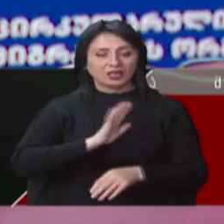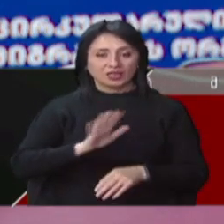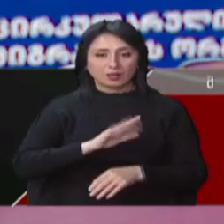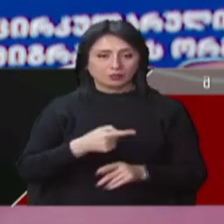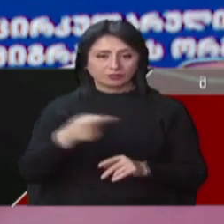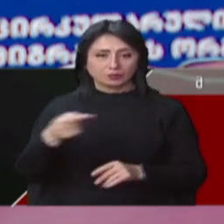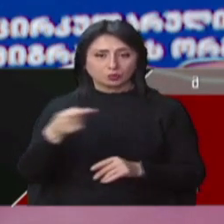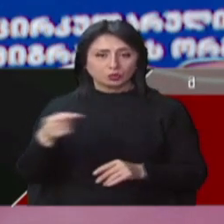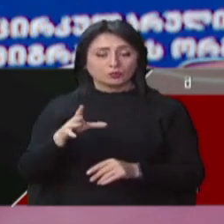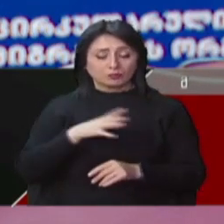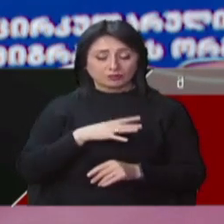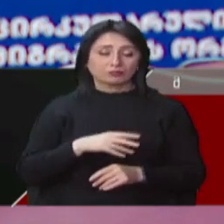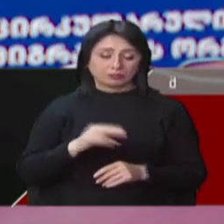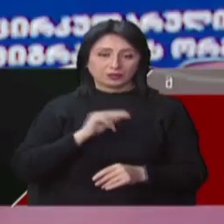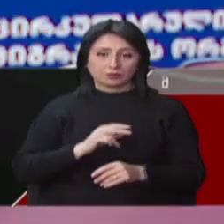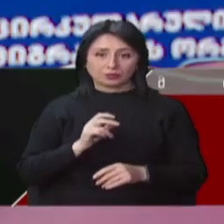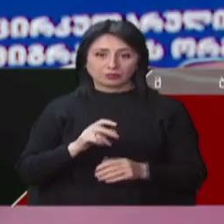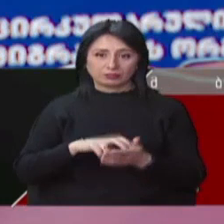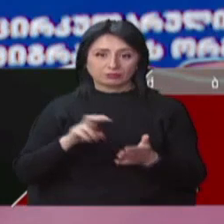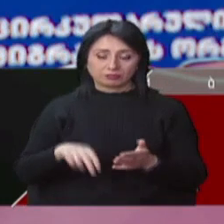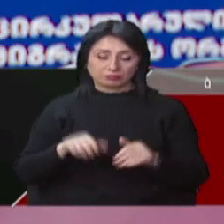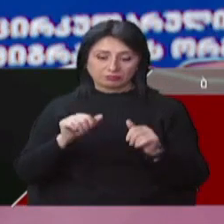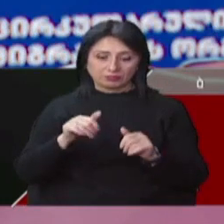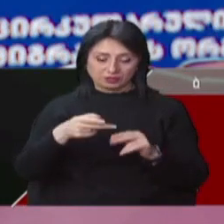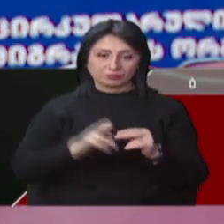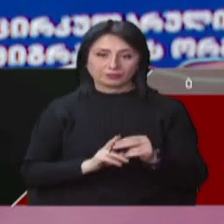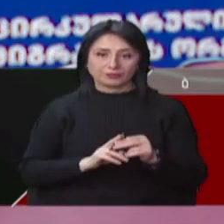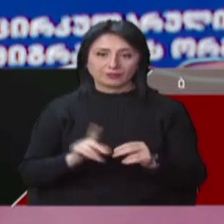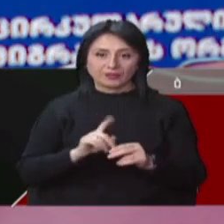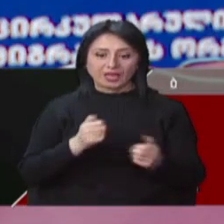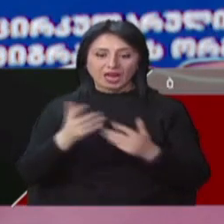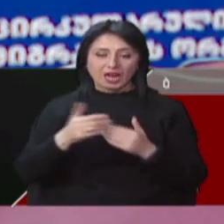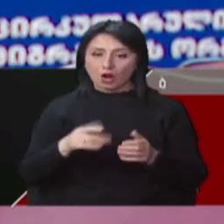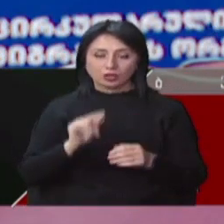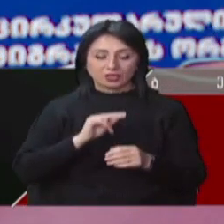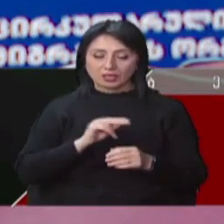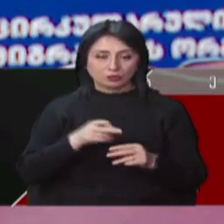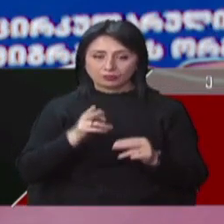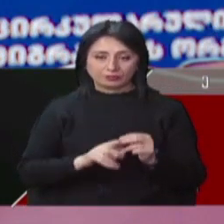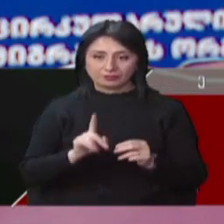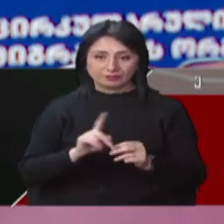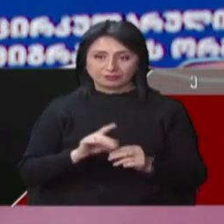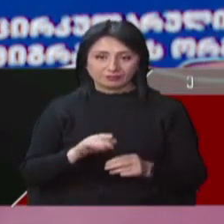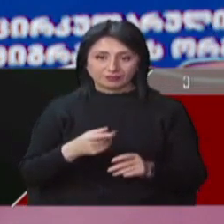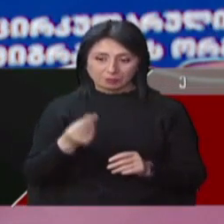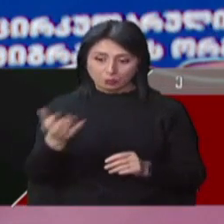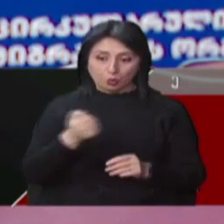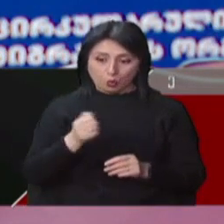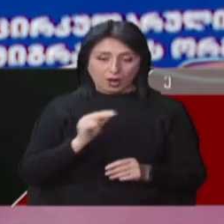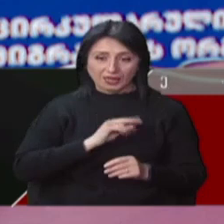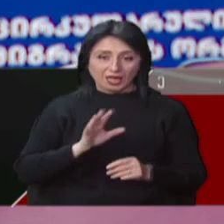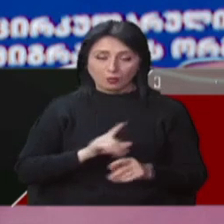სამუშაოების ეფექტურად შესრულება. შედეგად მივიღეთ გადაწყვეტილება, რომ გარკვეული რაოდენობა სამუშაოს ამ სოციალურ